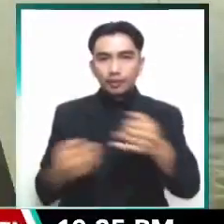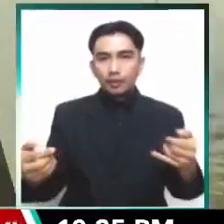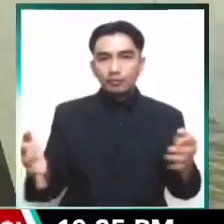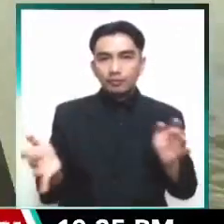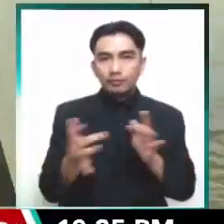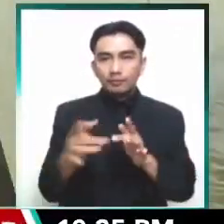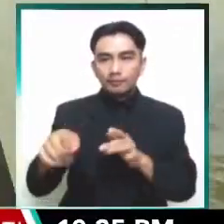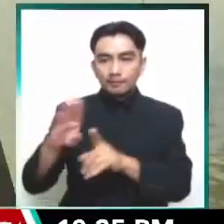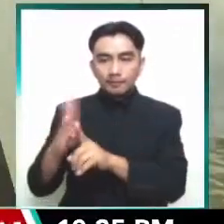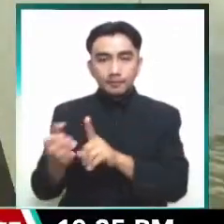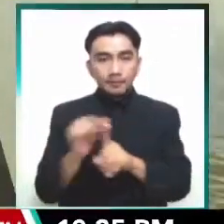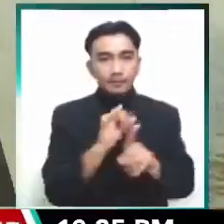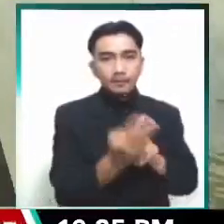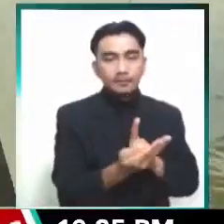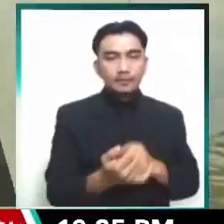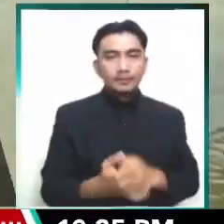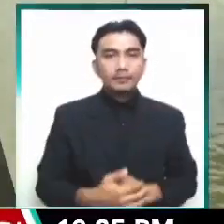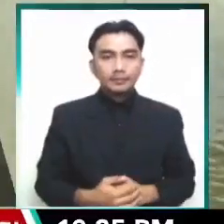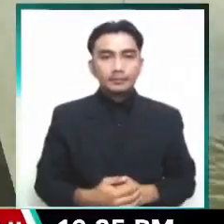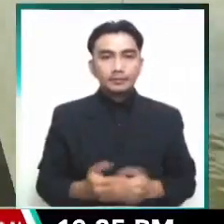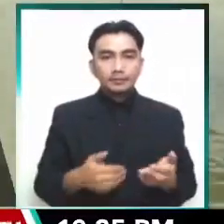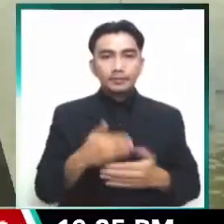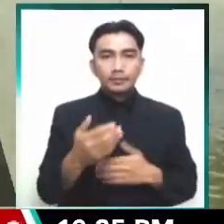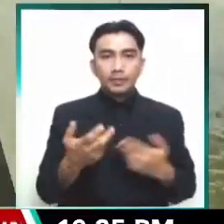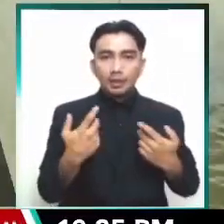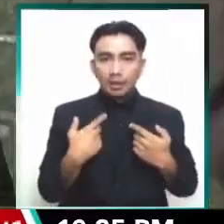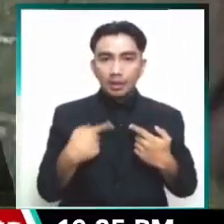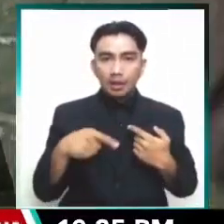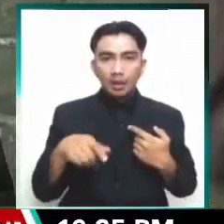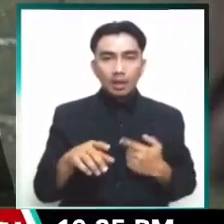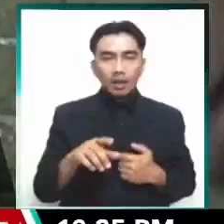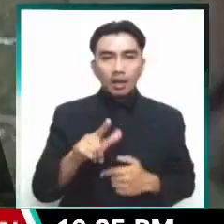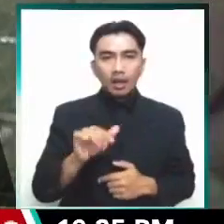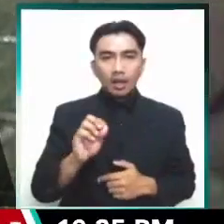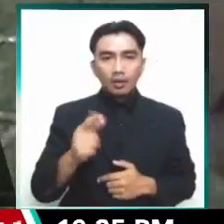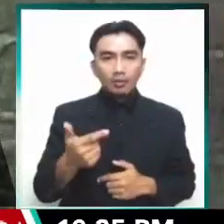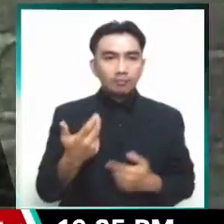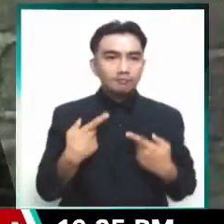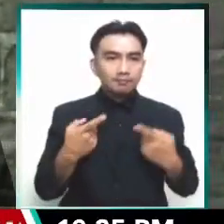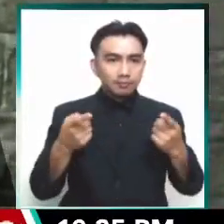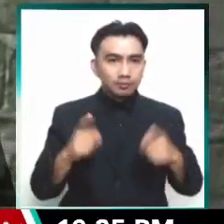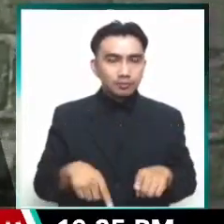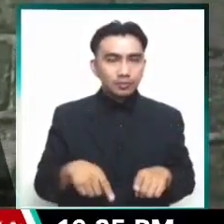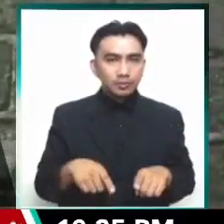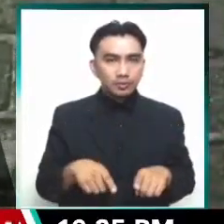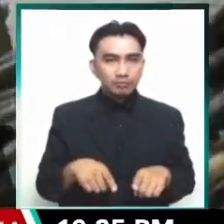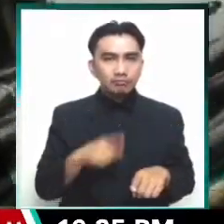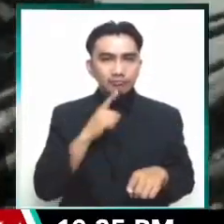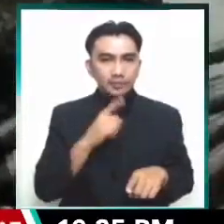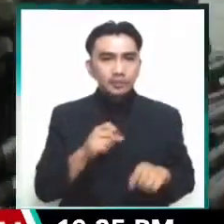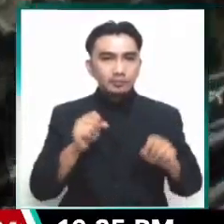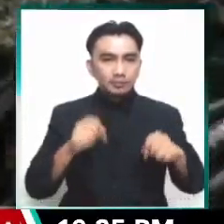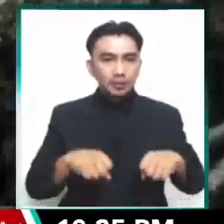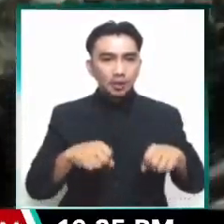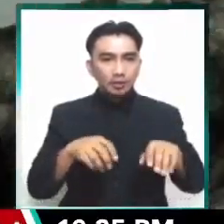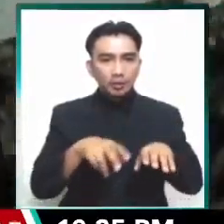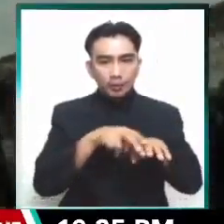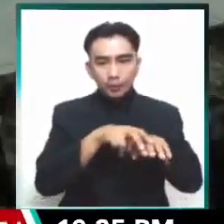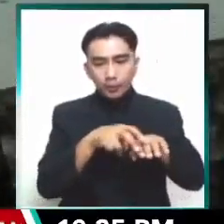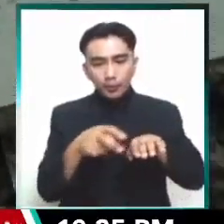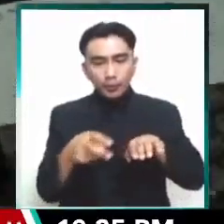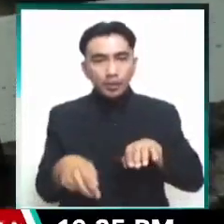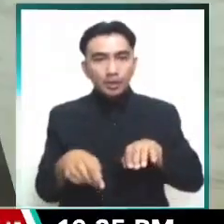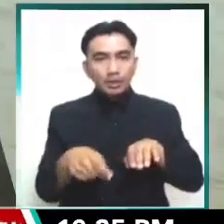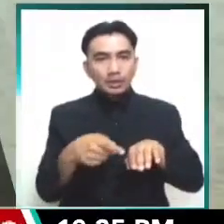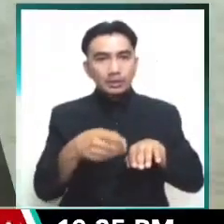Ilang bahay naman sa Barangay Gabo Norte sa Lawag City, Ilocos Norte ang pinangangambahang mahulog sa ilog matapos bumigay ang